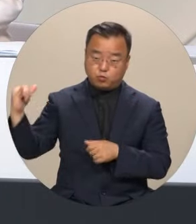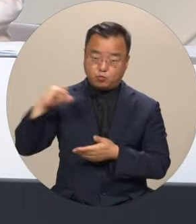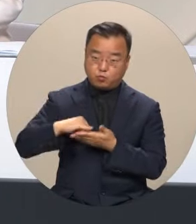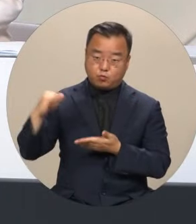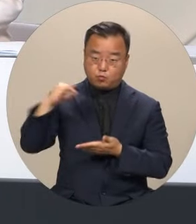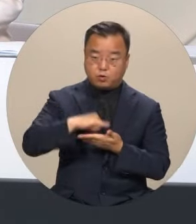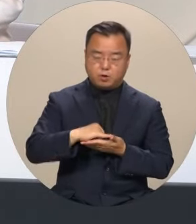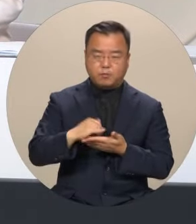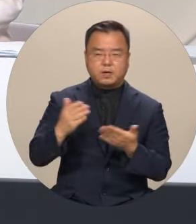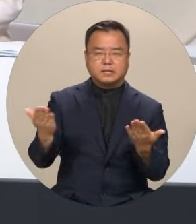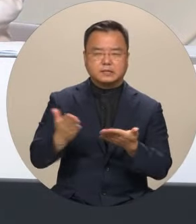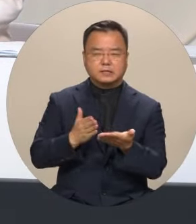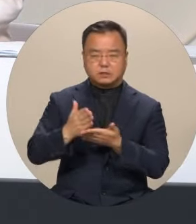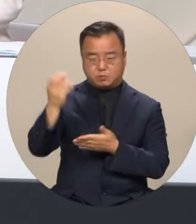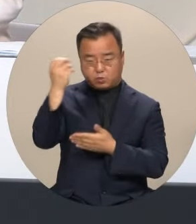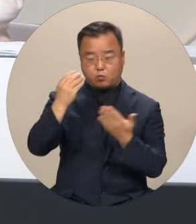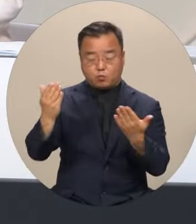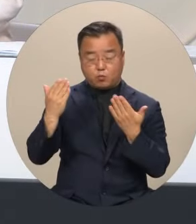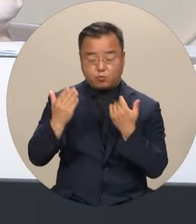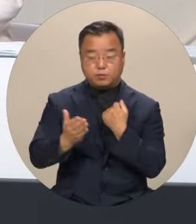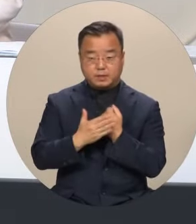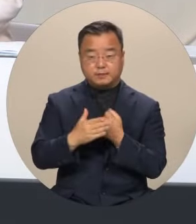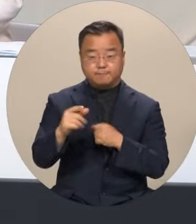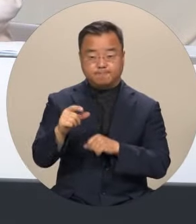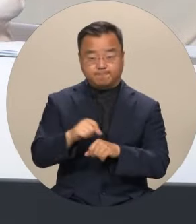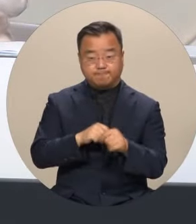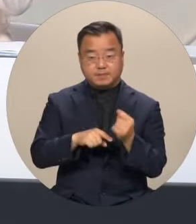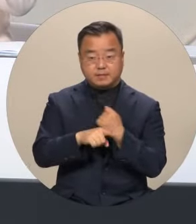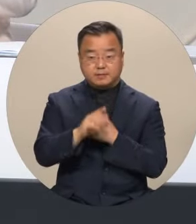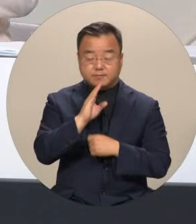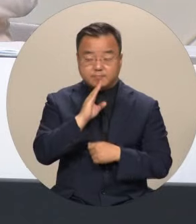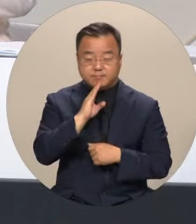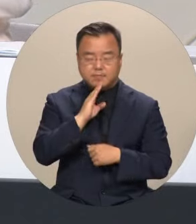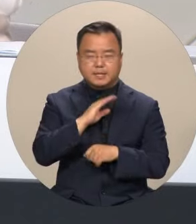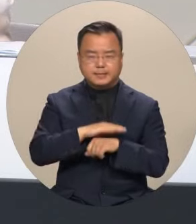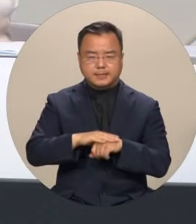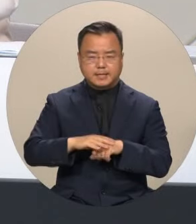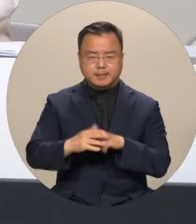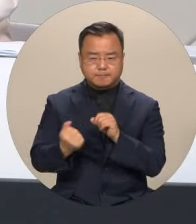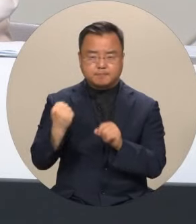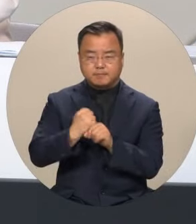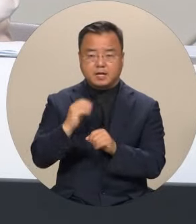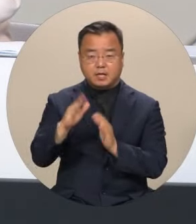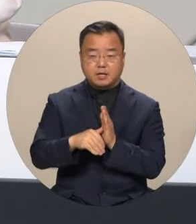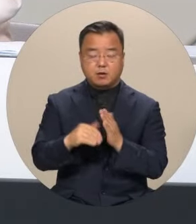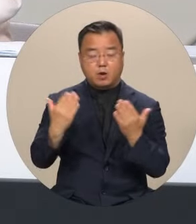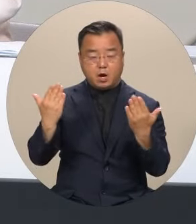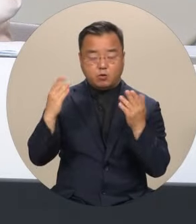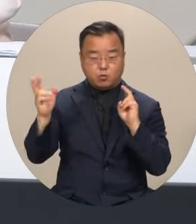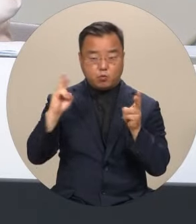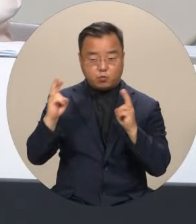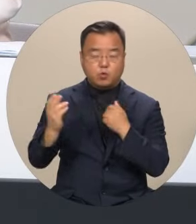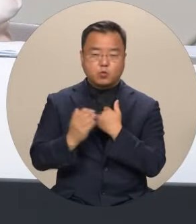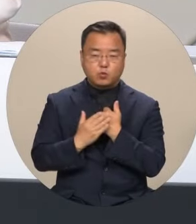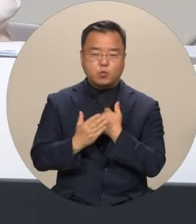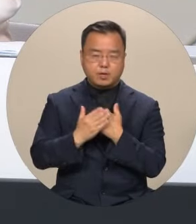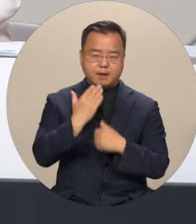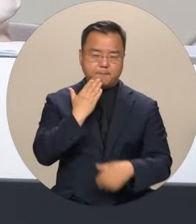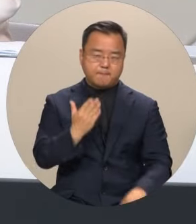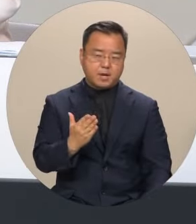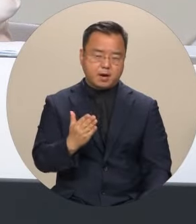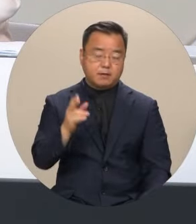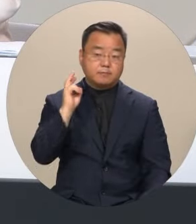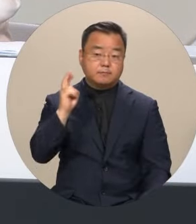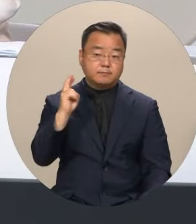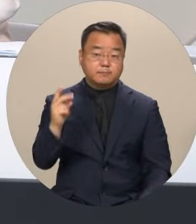또 다른 의미가 있는데요 자리만 잘 잡는다면 학교는 물론이고 기업에도 상당히 도움이 될 것 같습니다 그런데